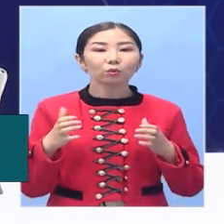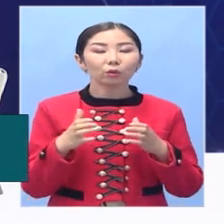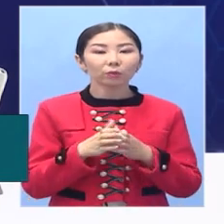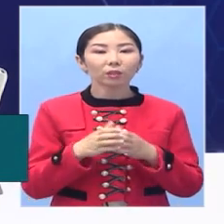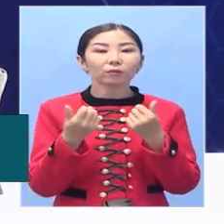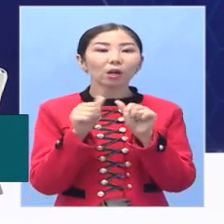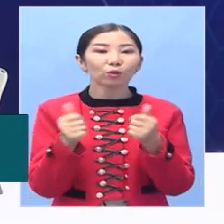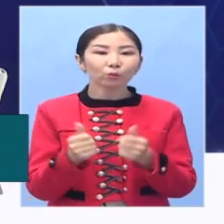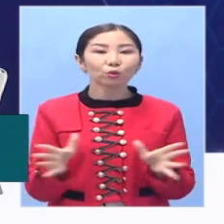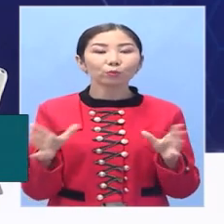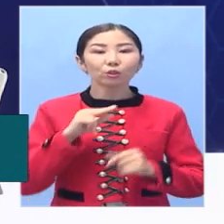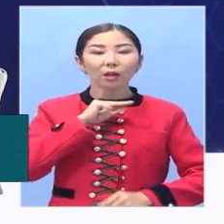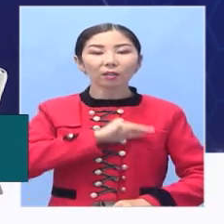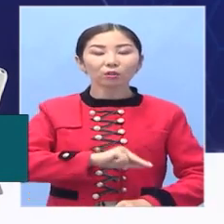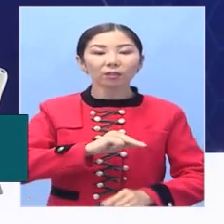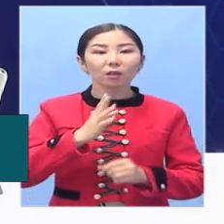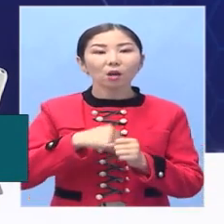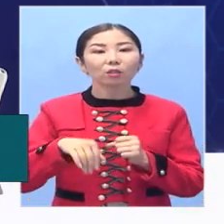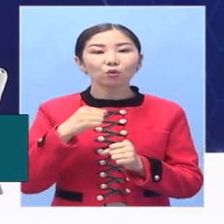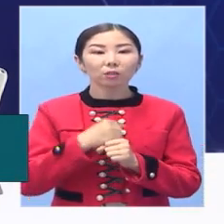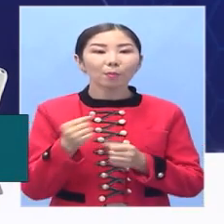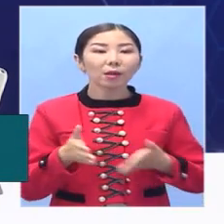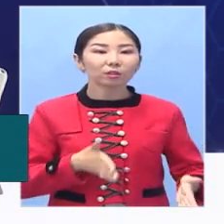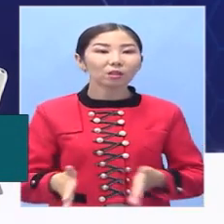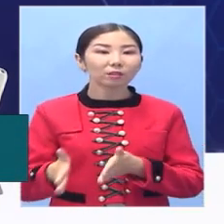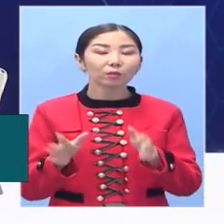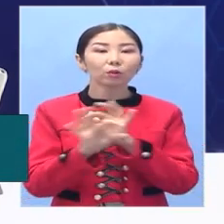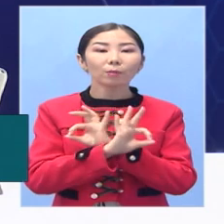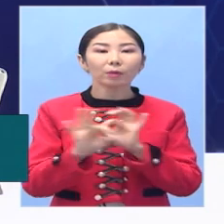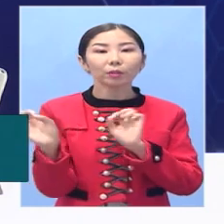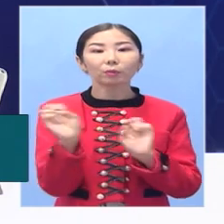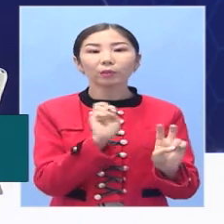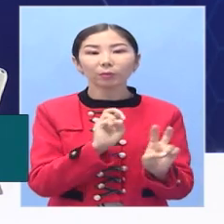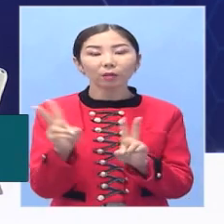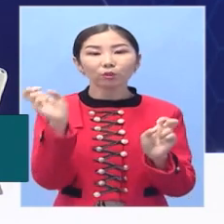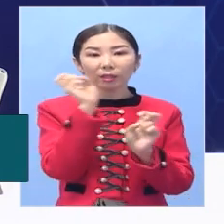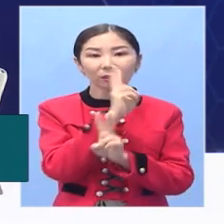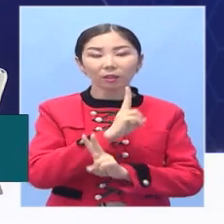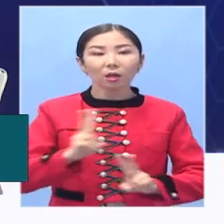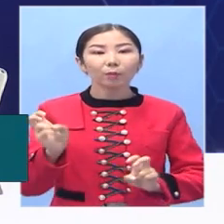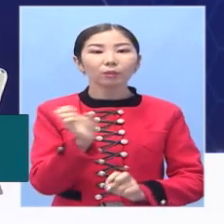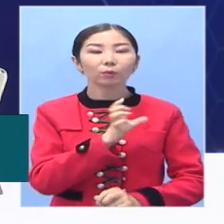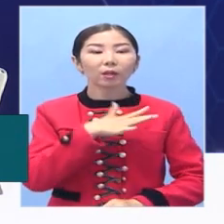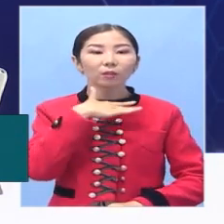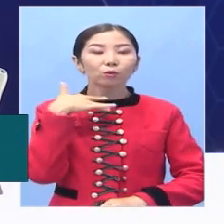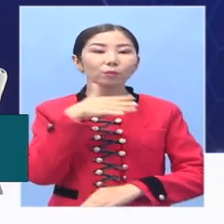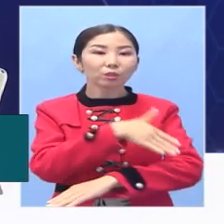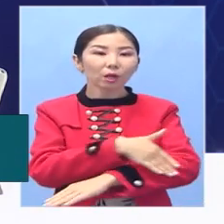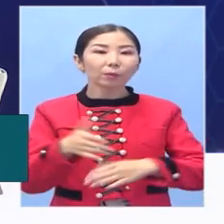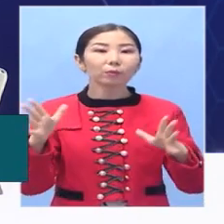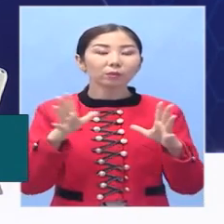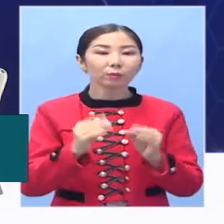инфрақұрылым жұмыстарын жақсартумен бірге мынау жол сапасын жақсартуға айрықша мән беріліп жатыр. Қазіргі таңда біраз көшелер жабылмаса